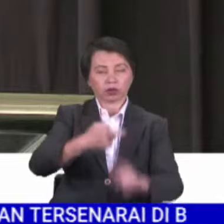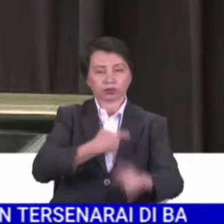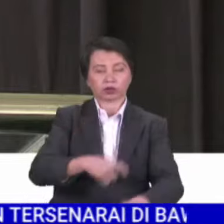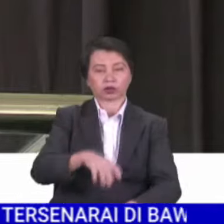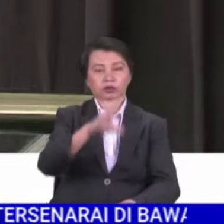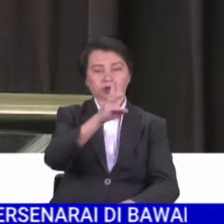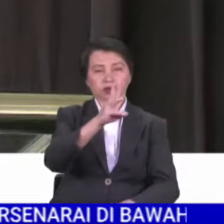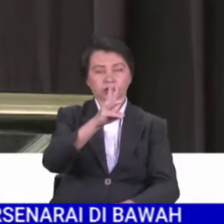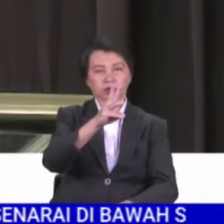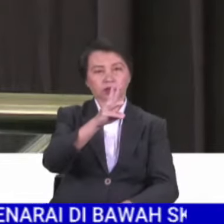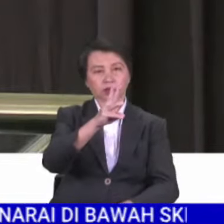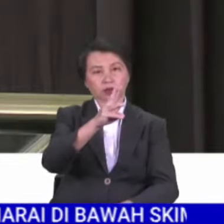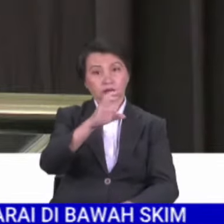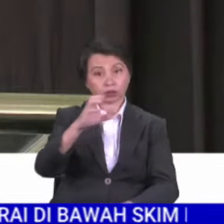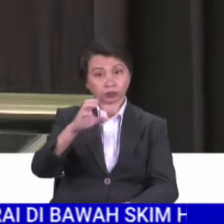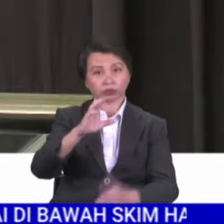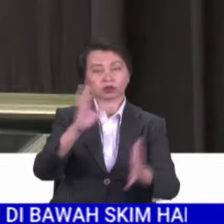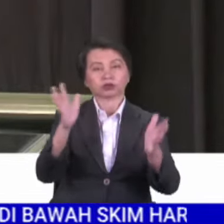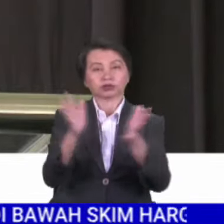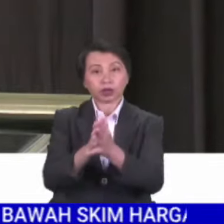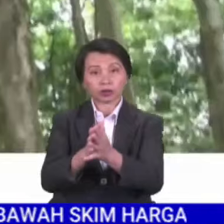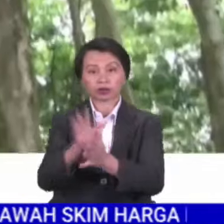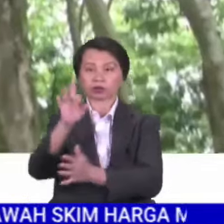menjadi 800.